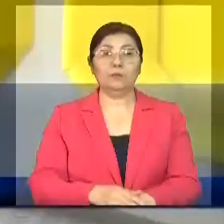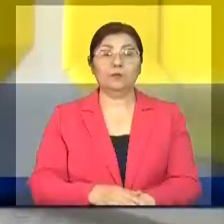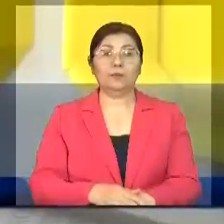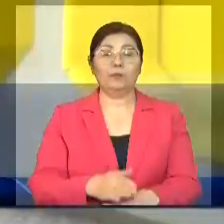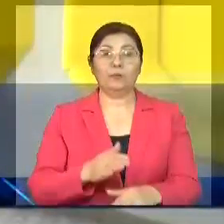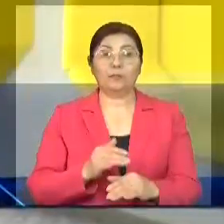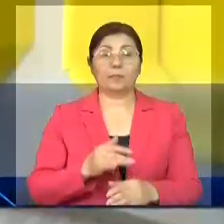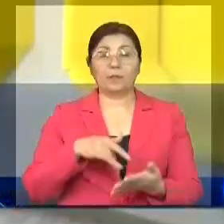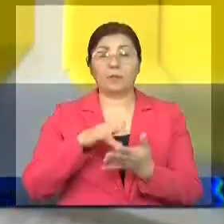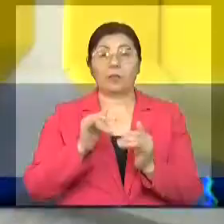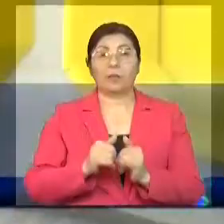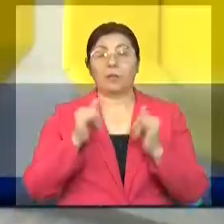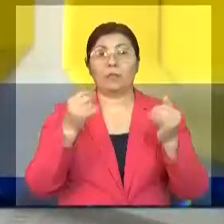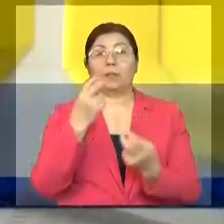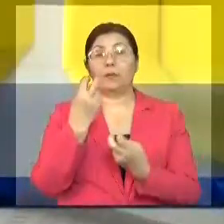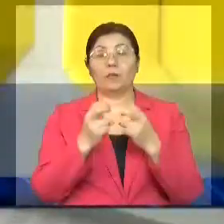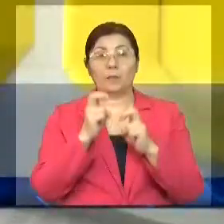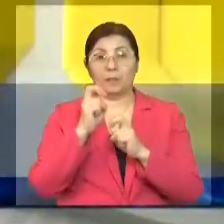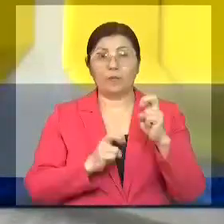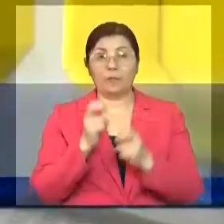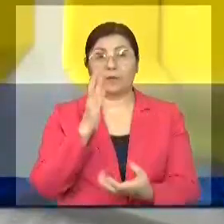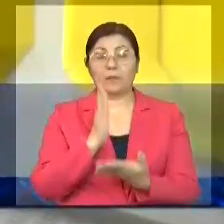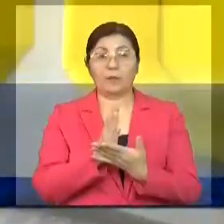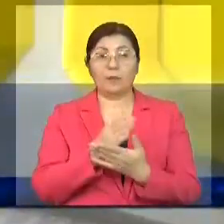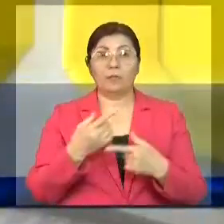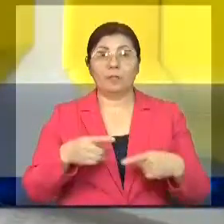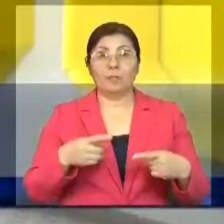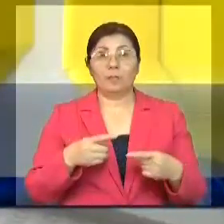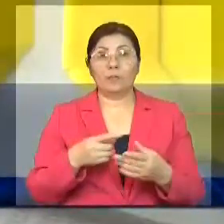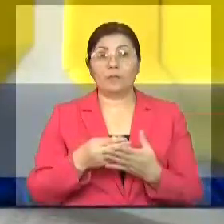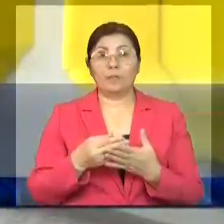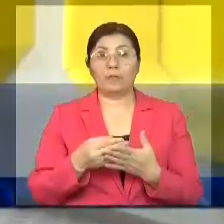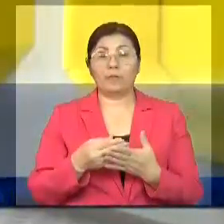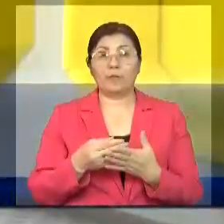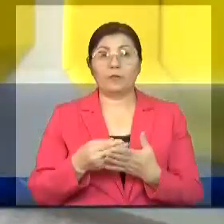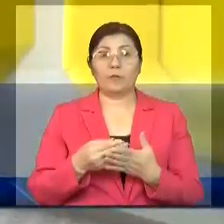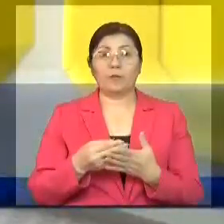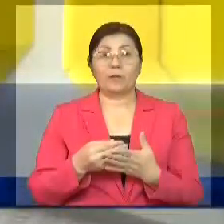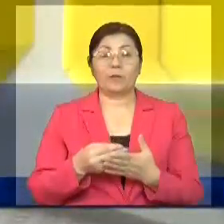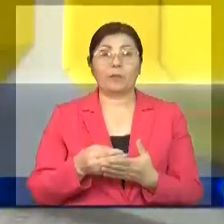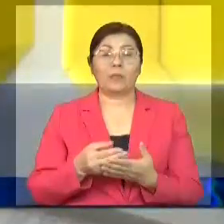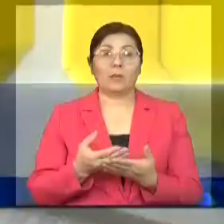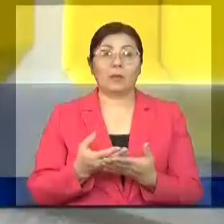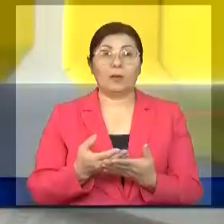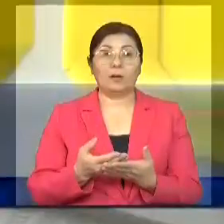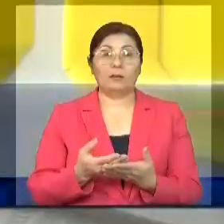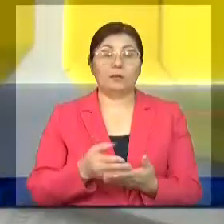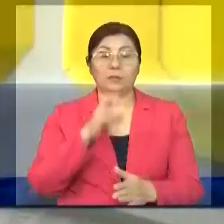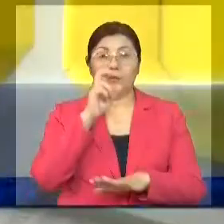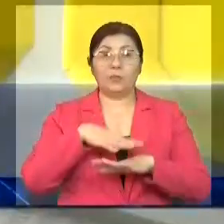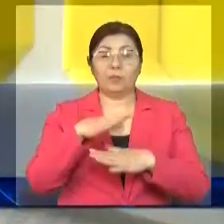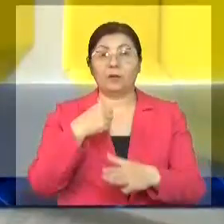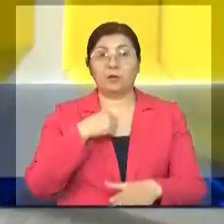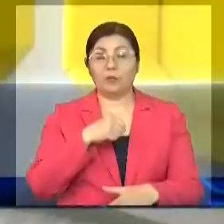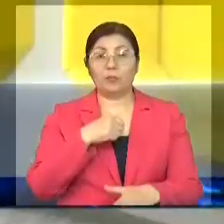жатыр. Өндіріс орындары бар, басқа да салалар бар. Енді осыларға қажетті жалпы мына энергия көздерін осы мемлекет өзі